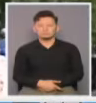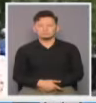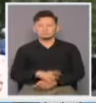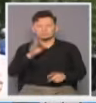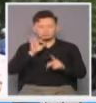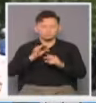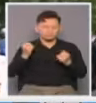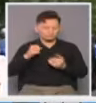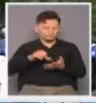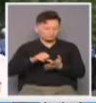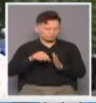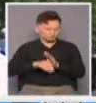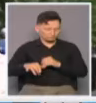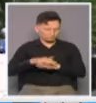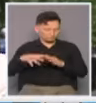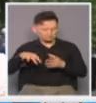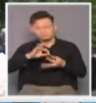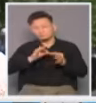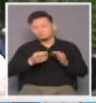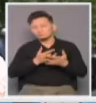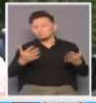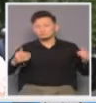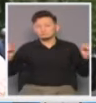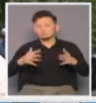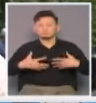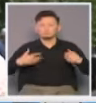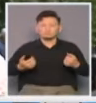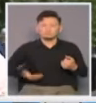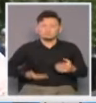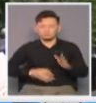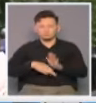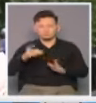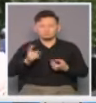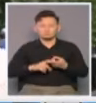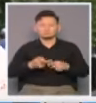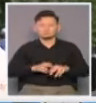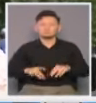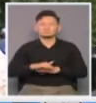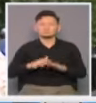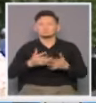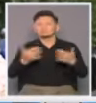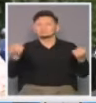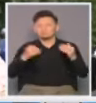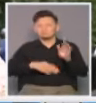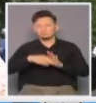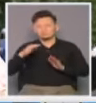Цель мероприятия – пропаганда среди широких слоев населения здорового образа жизни, популяризация